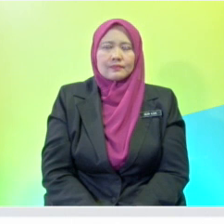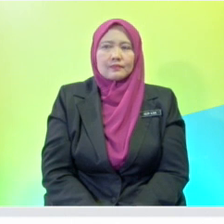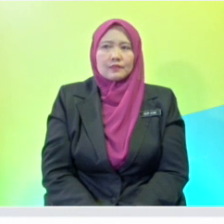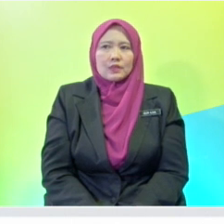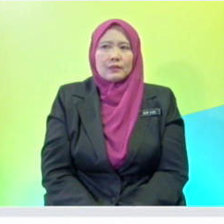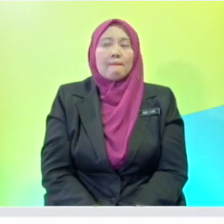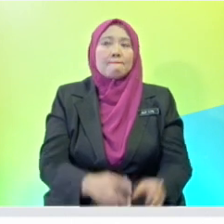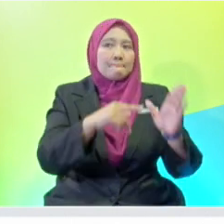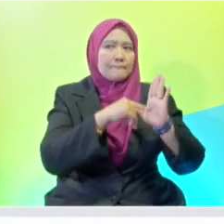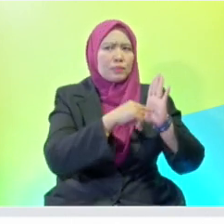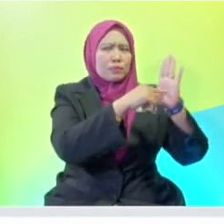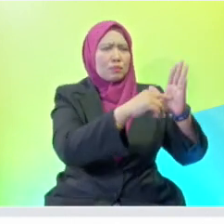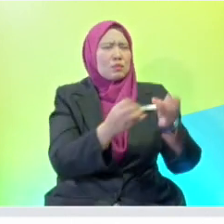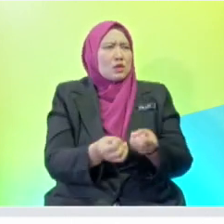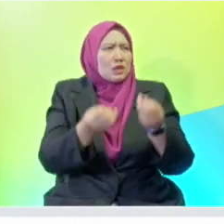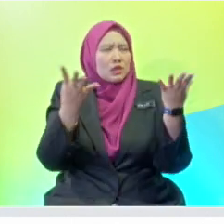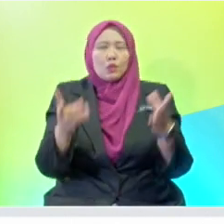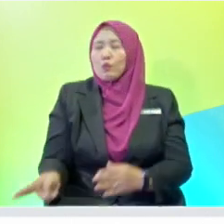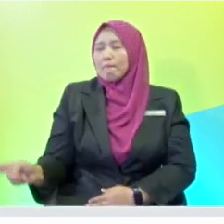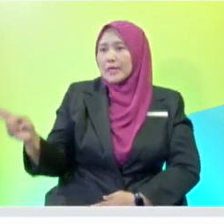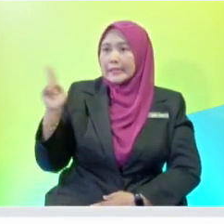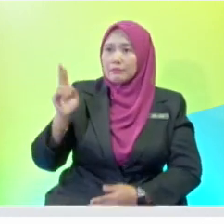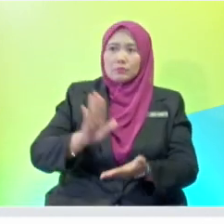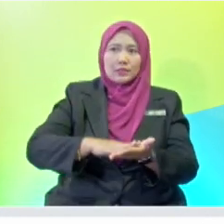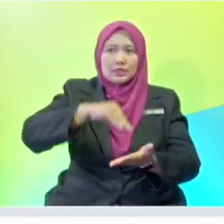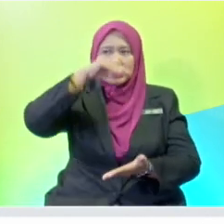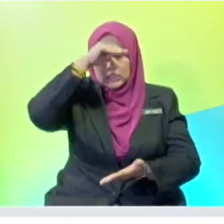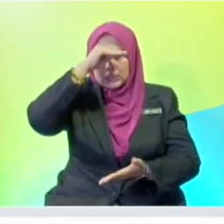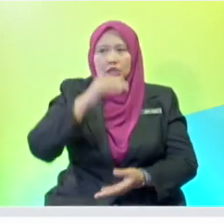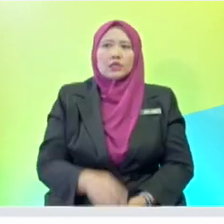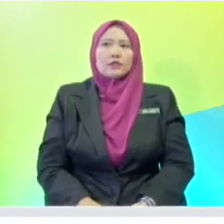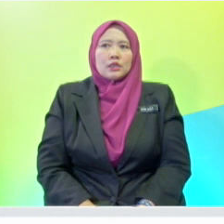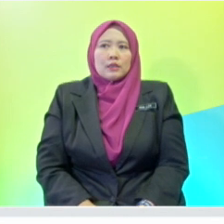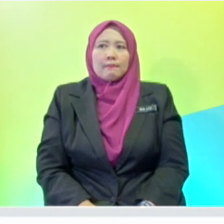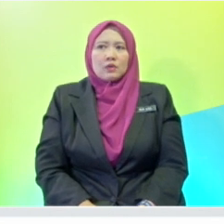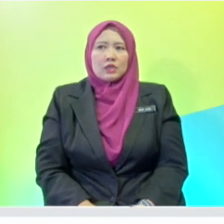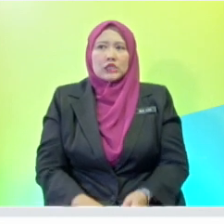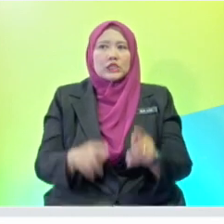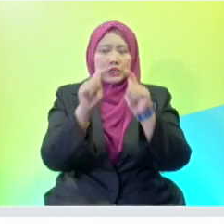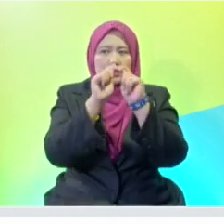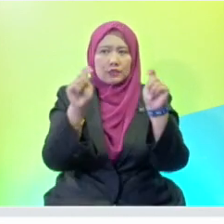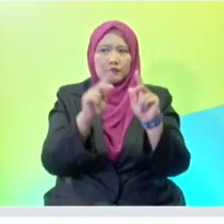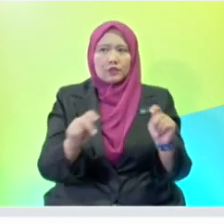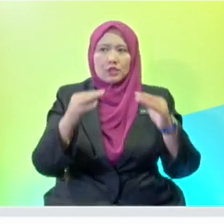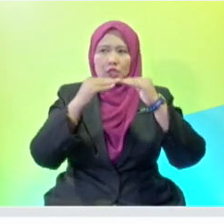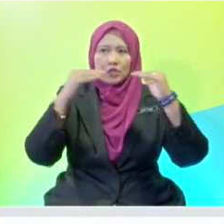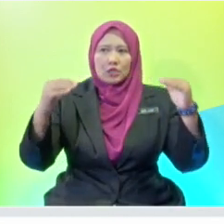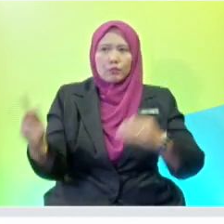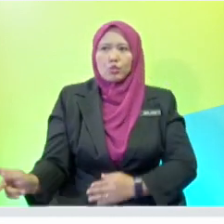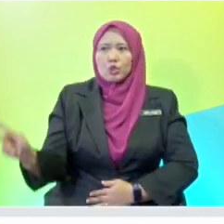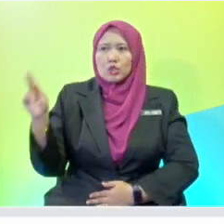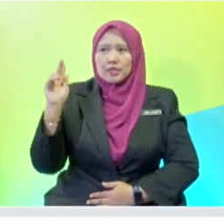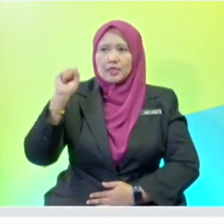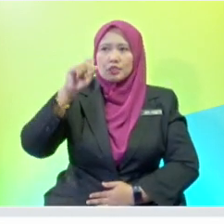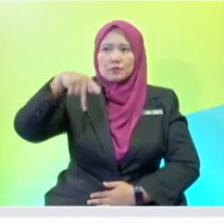memamerkan berbagai ke upayaan pembelajaran metafsir tahap pengetahuan dan juga tahap penguasaan dan